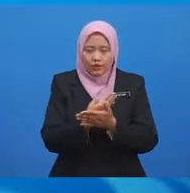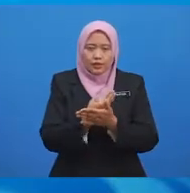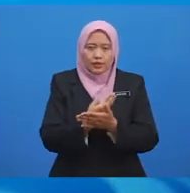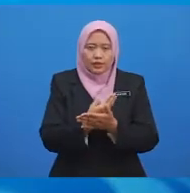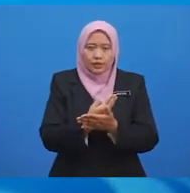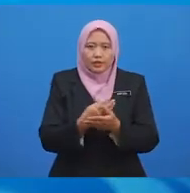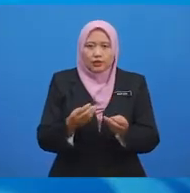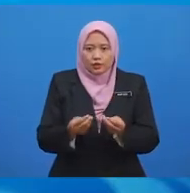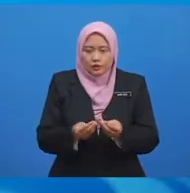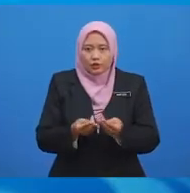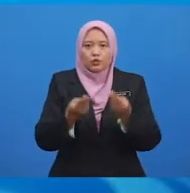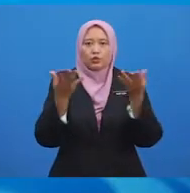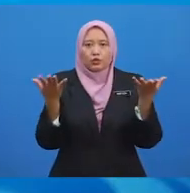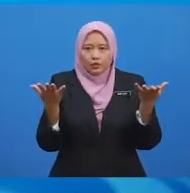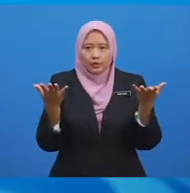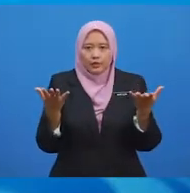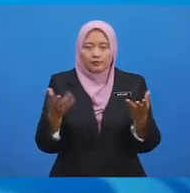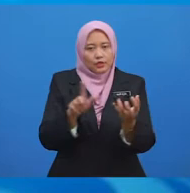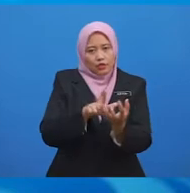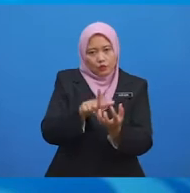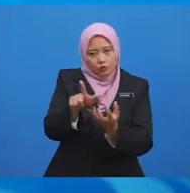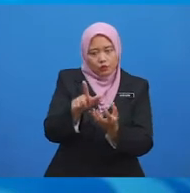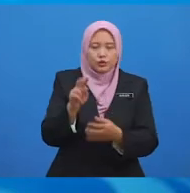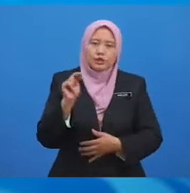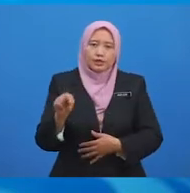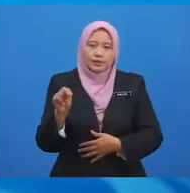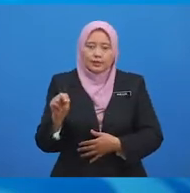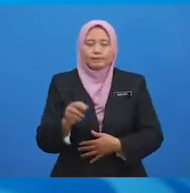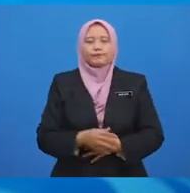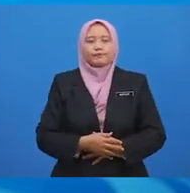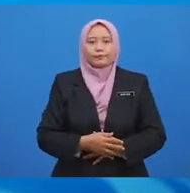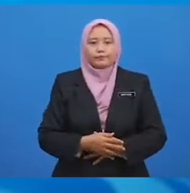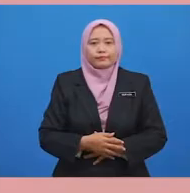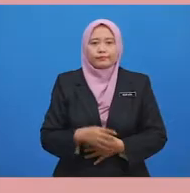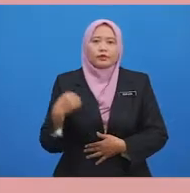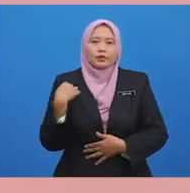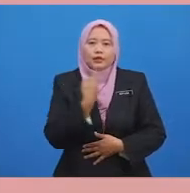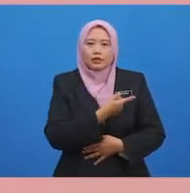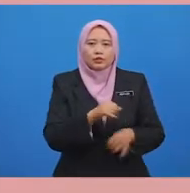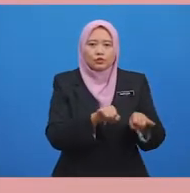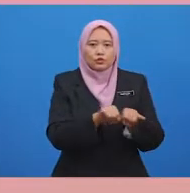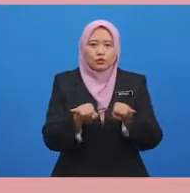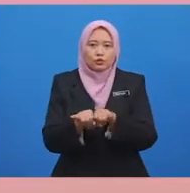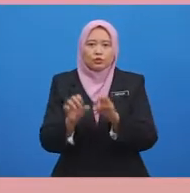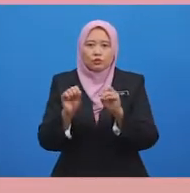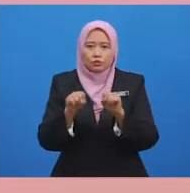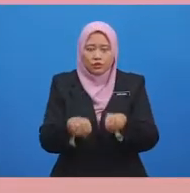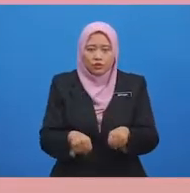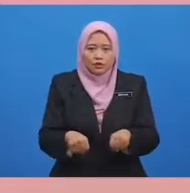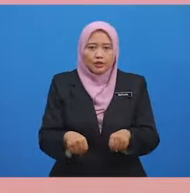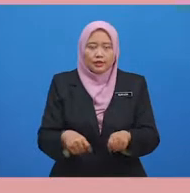Murid-murid, kita meletakkan bahan-bahan makanan di dalam bekas